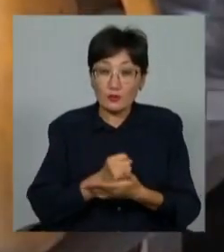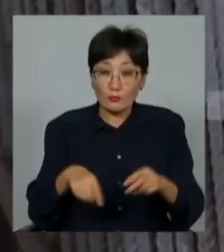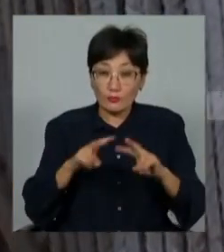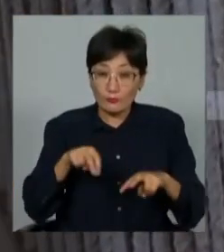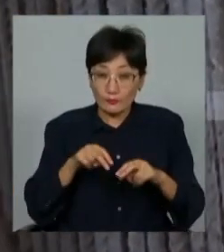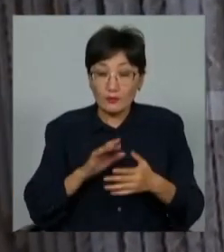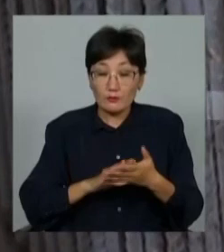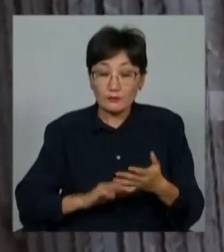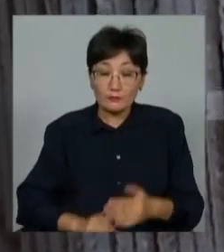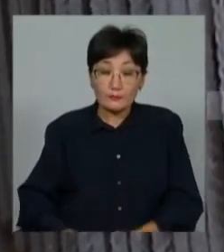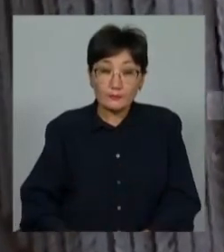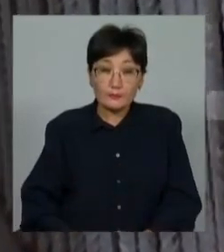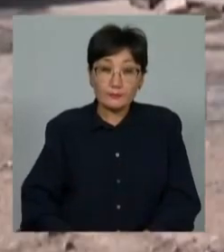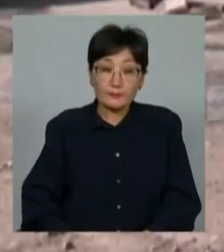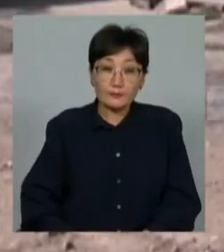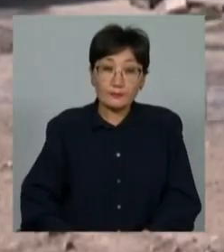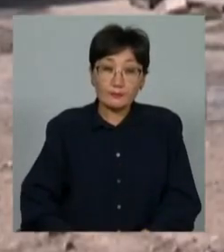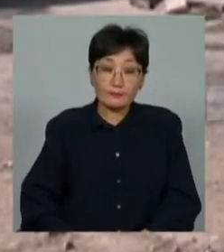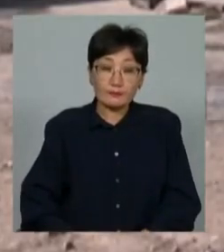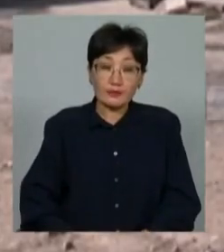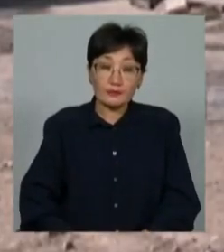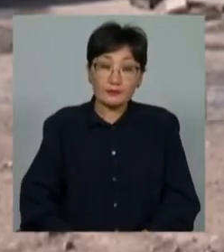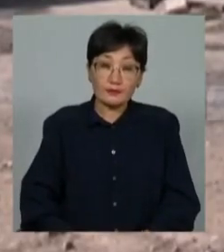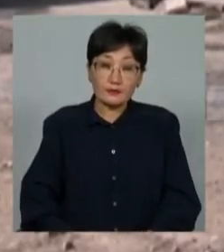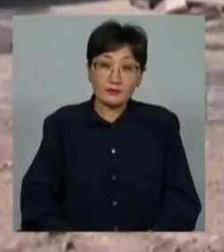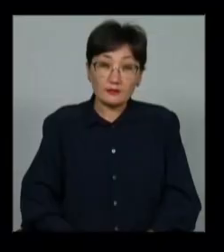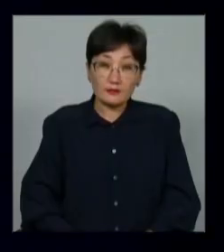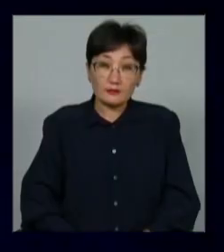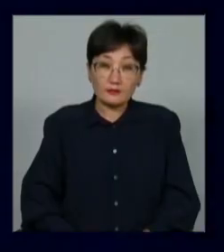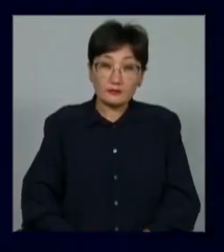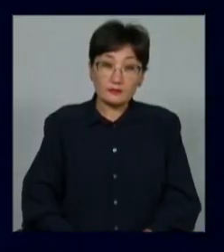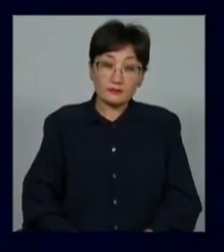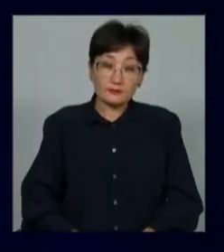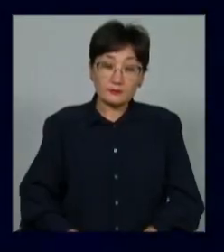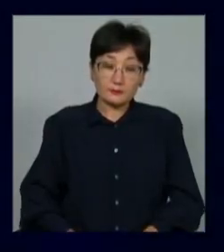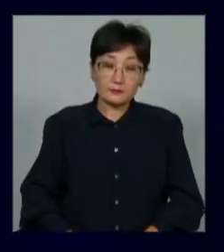Ялкунжан Ашымжанов, Сағынғали Мұңайтпасов, Алматы телеарнасы.